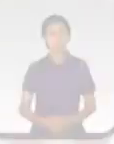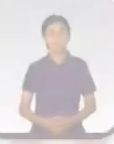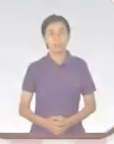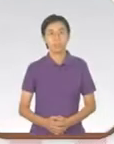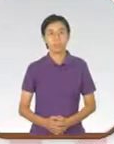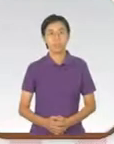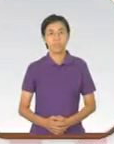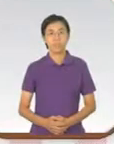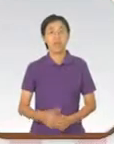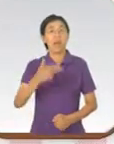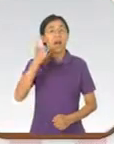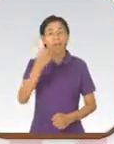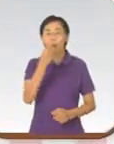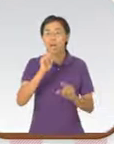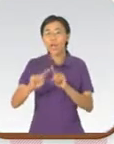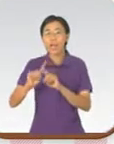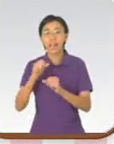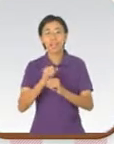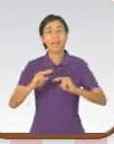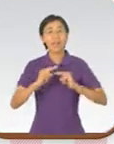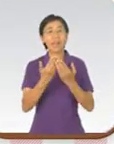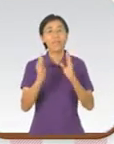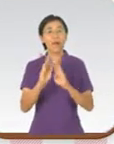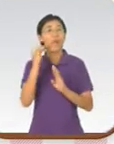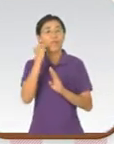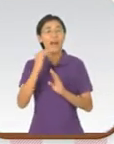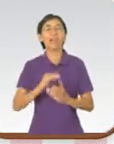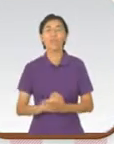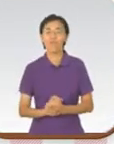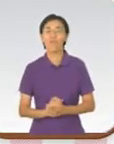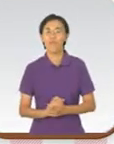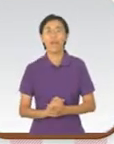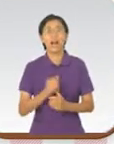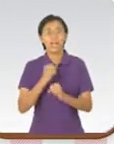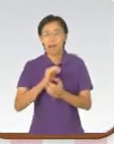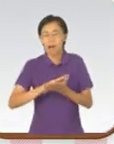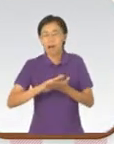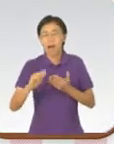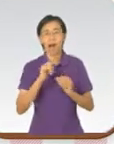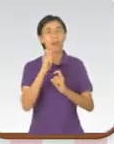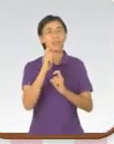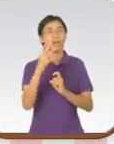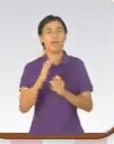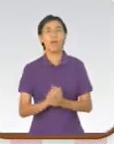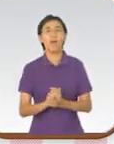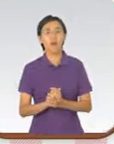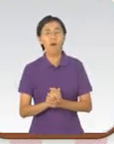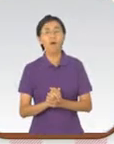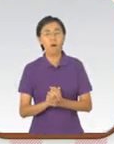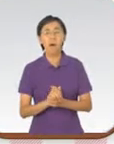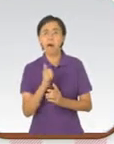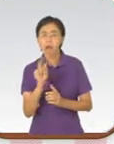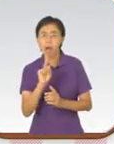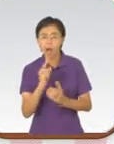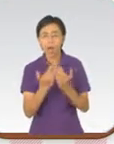การทำขนมและอาหารรับประทานกันเองที่บ้านนอกจากจะสะอาดและปลอดภัยแล้วยังเป็นการสร้างความสัมพันธ์อันดีและความอบอุ่นให้เกิดขึ้นในครอ